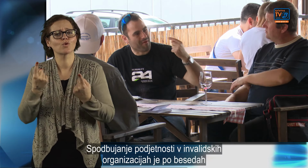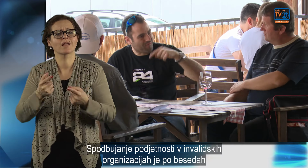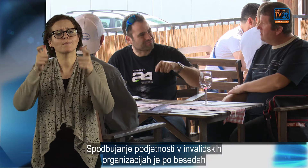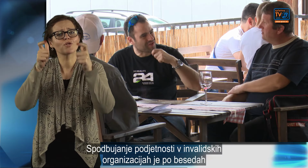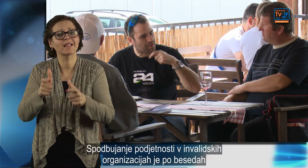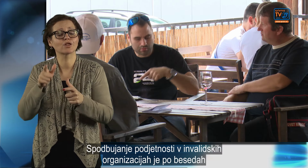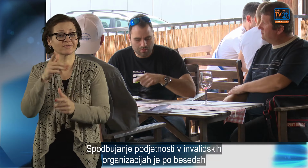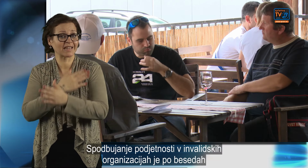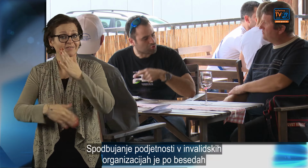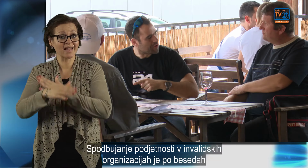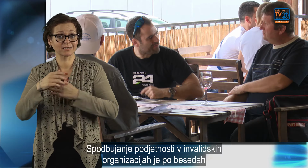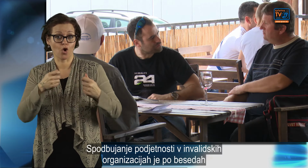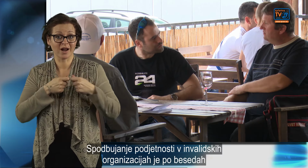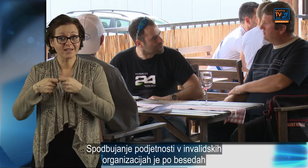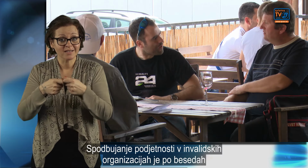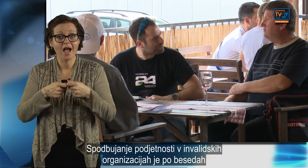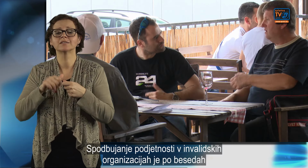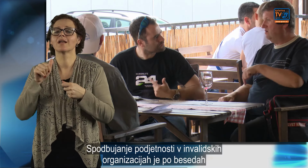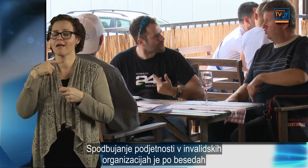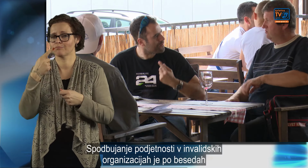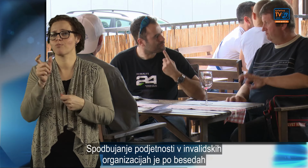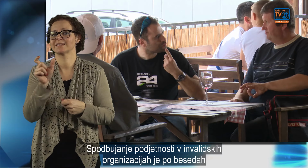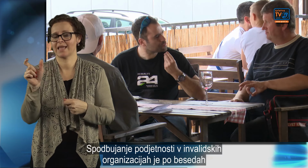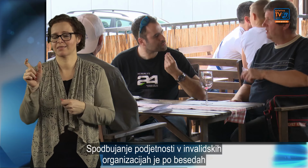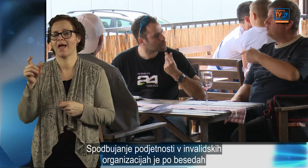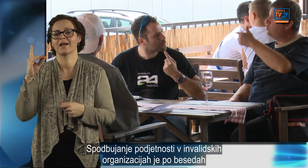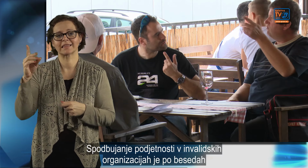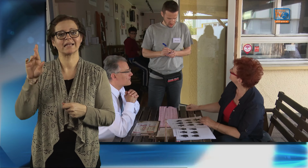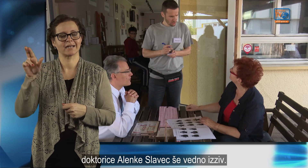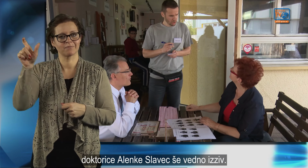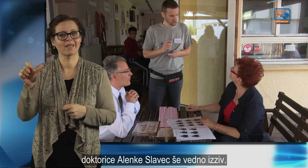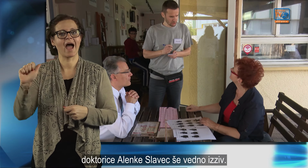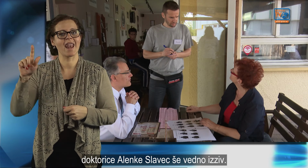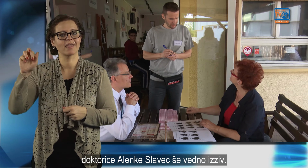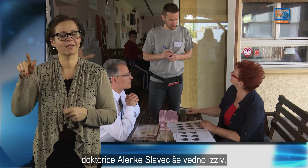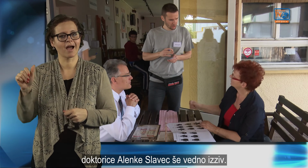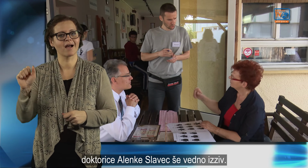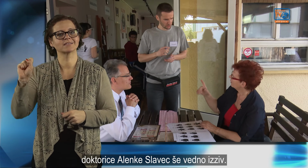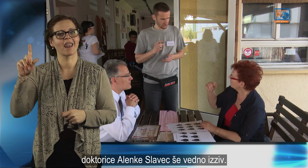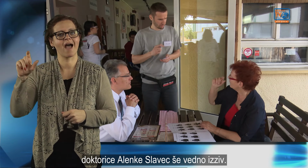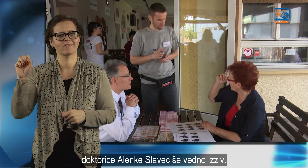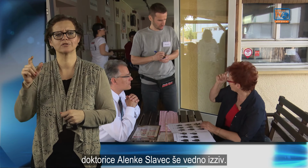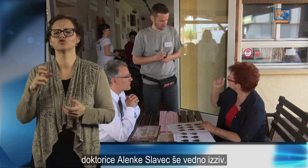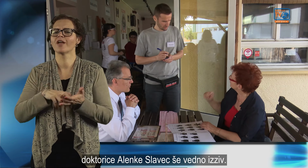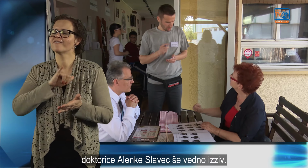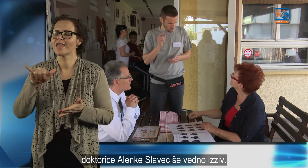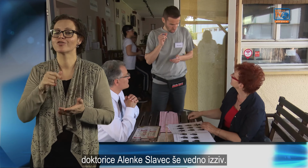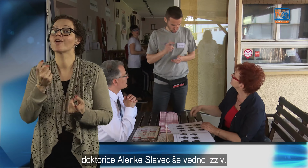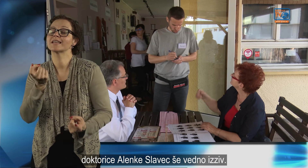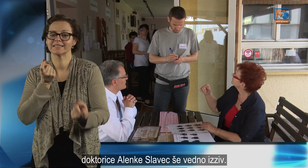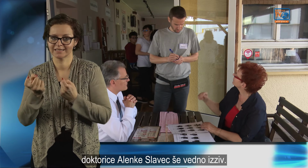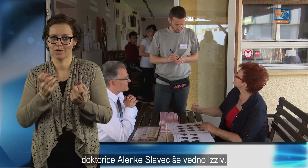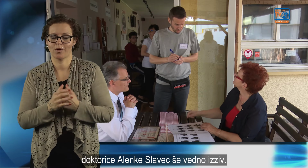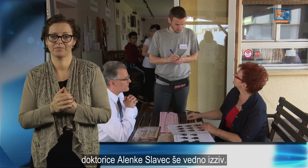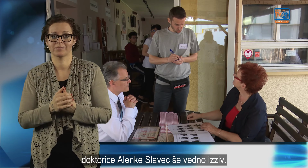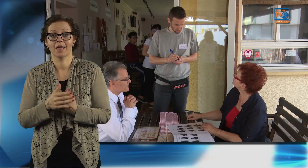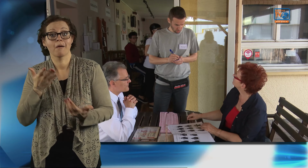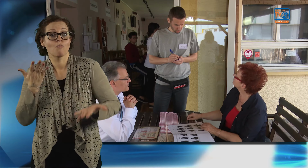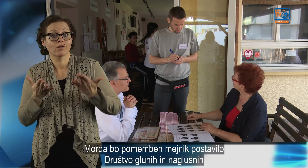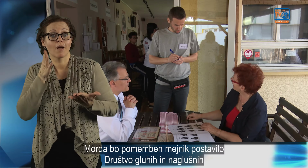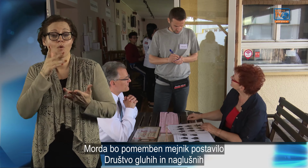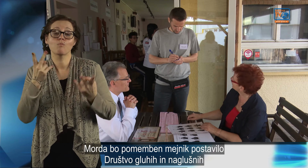Spodbujanje podjetnosti v invalidskih organizacijah je po besedah doktorice Alenke Slavec še vedno izziv.